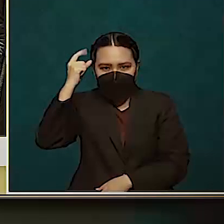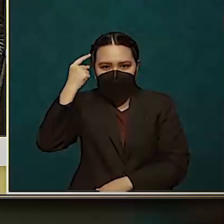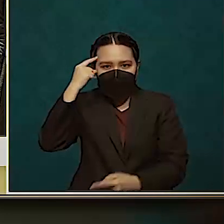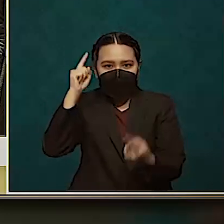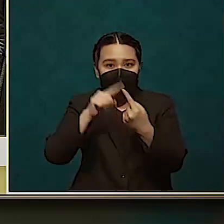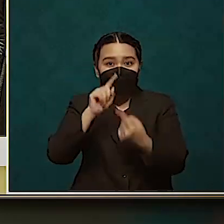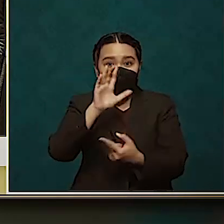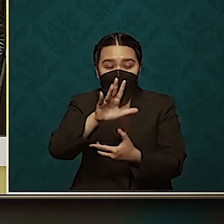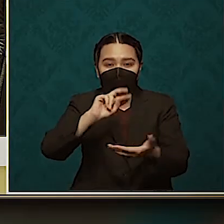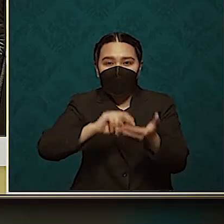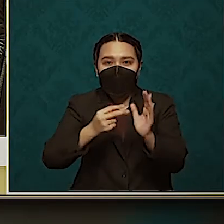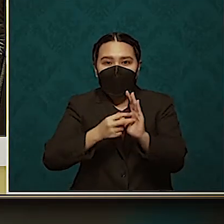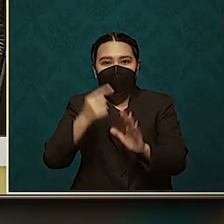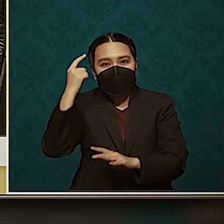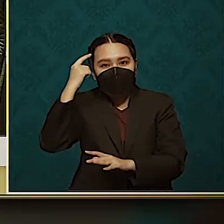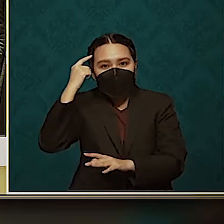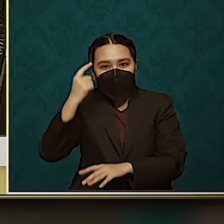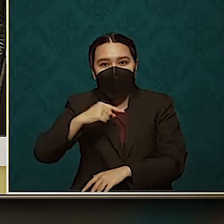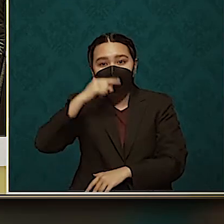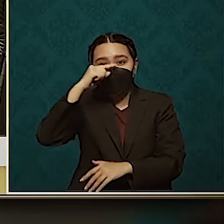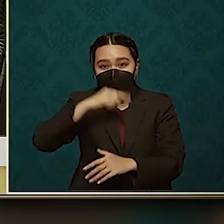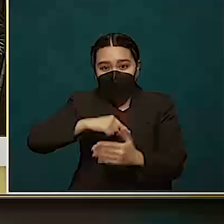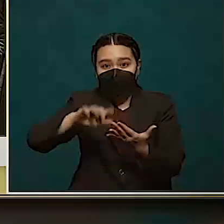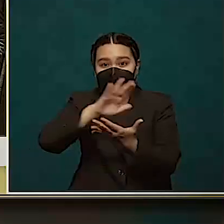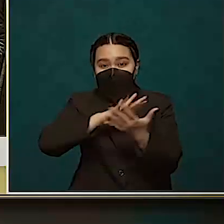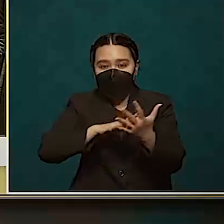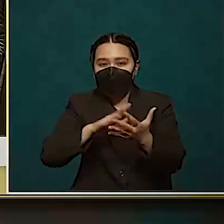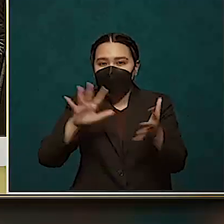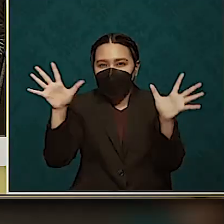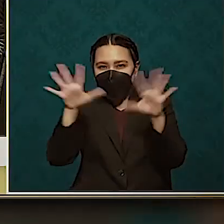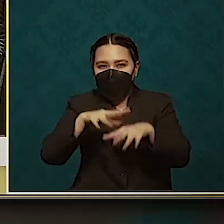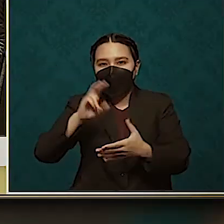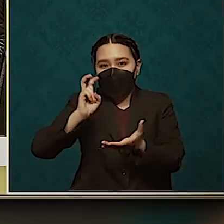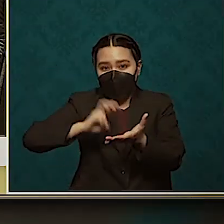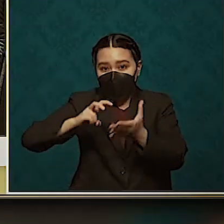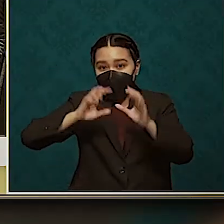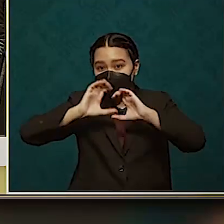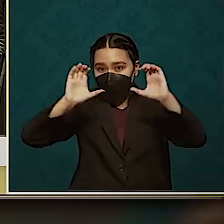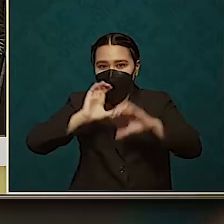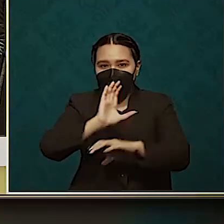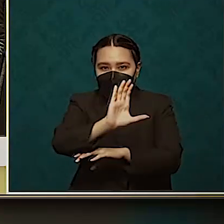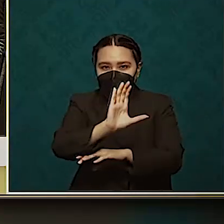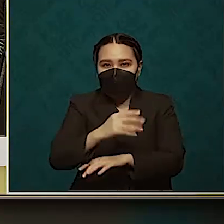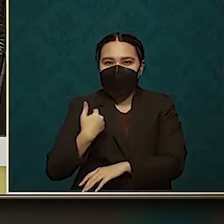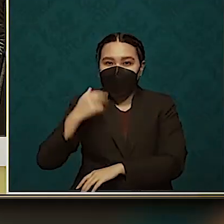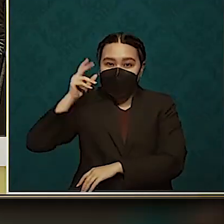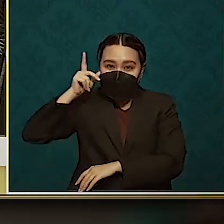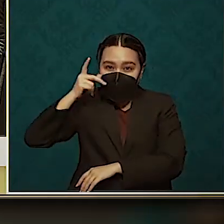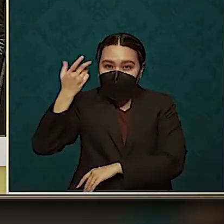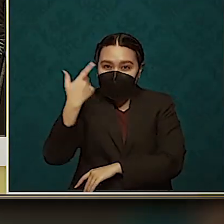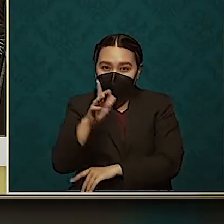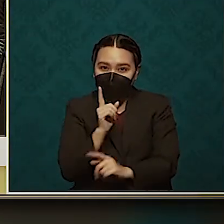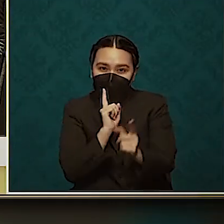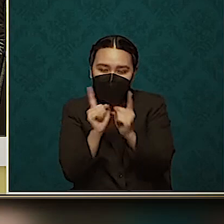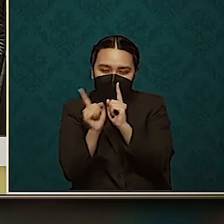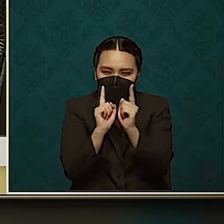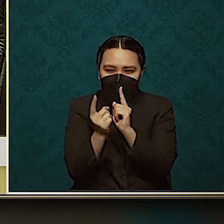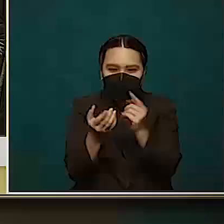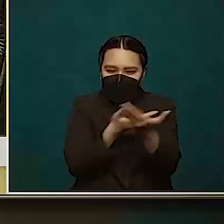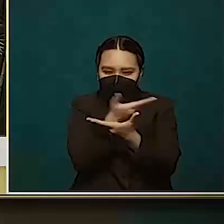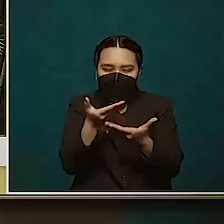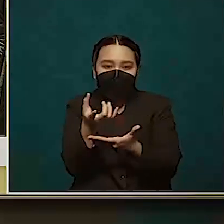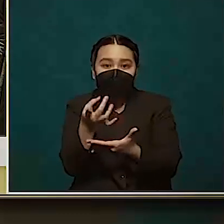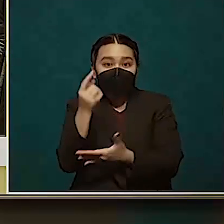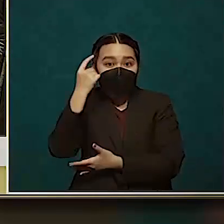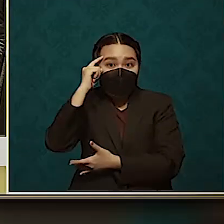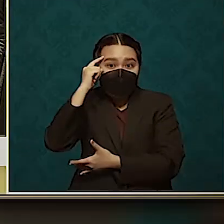ขาเอาเราไปเป็นเครื่องมือในการรับรองสถานะรัฐบาลเขาเขาเพียงเป็นข่าวเท่านั้นแล้วเขาไม่ได้บอกว่าเจรจาอะไรเจตนาจะให้โ